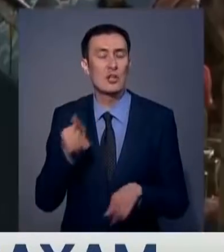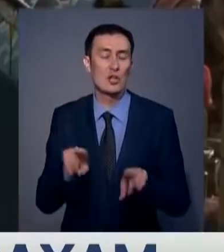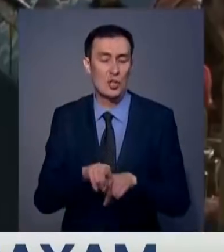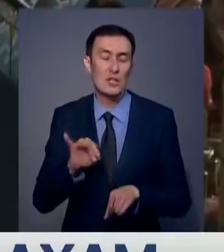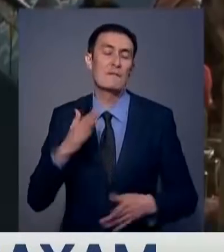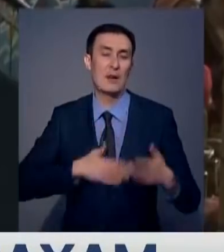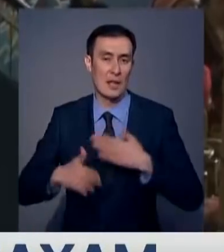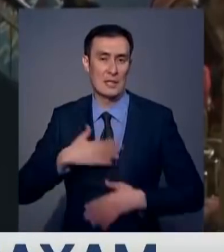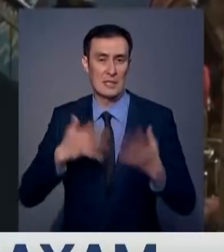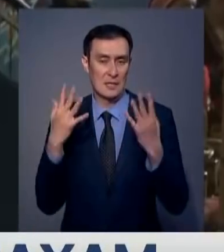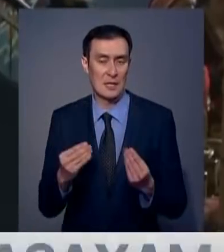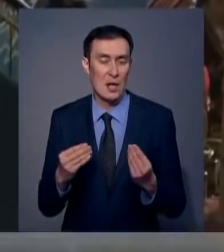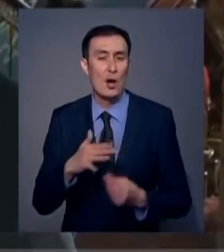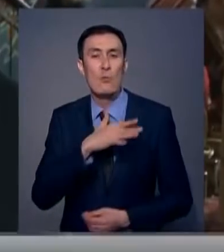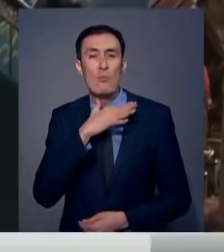радостные.